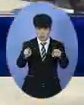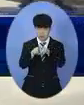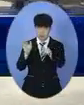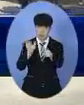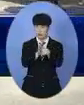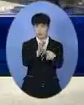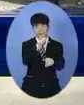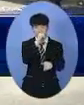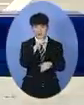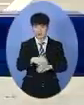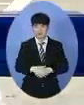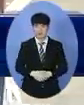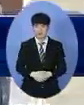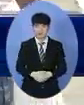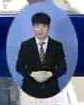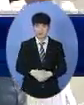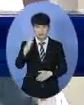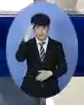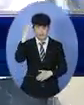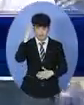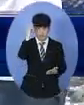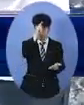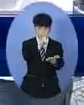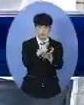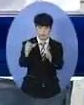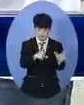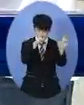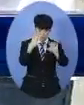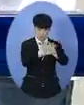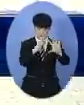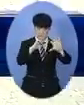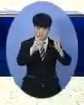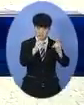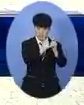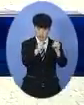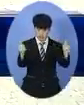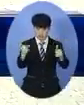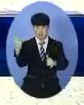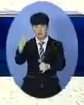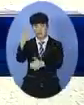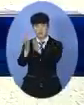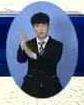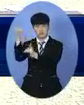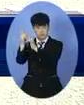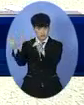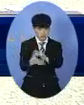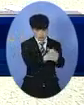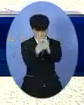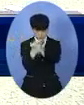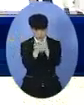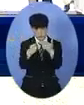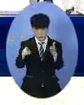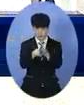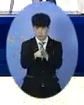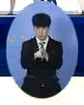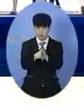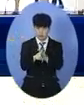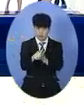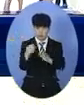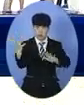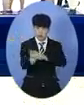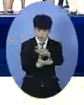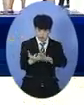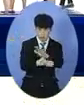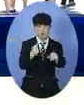천안시와 충남도가 공동으로 주최한 이번 축제는 국내 거주 외국인과 시민들 간의 문화 교류를 통해 더불어 사는 지역사회를